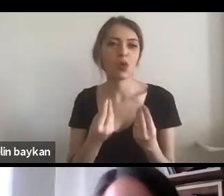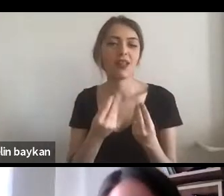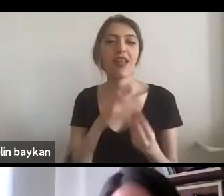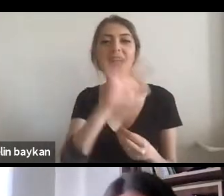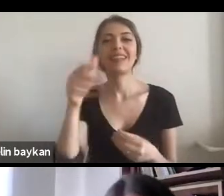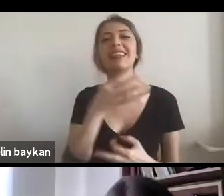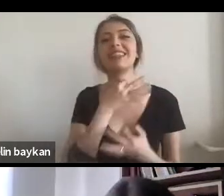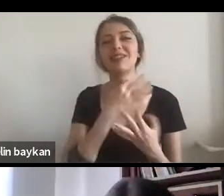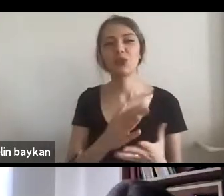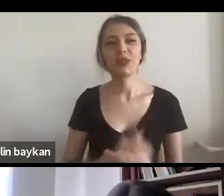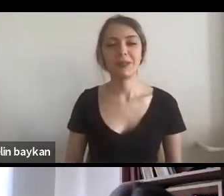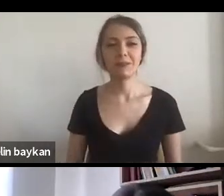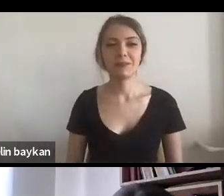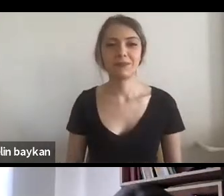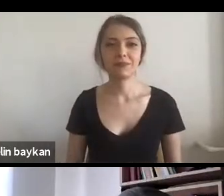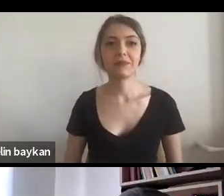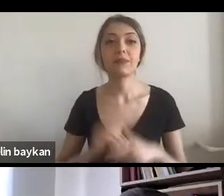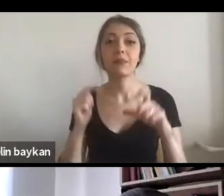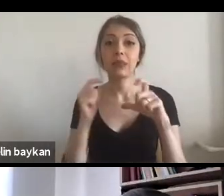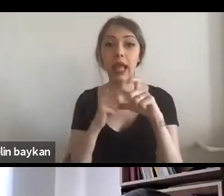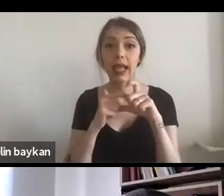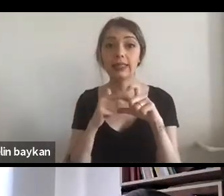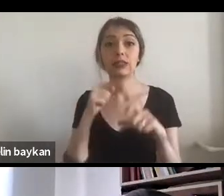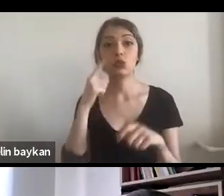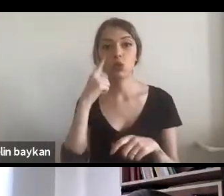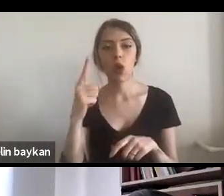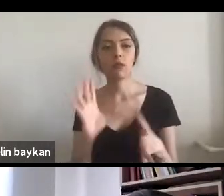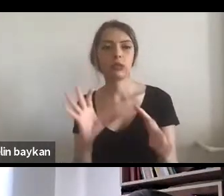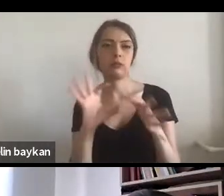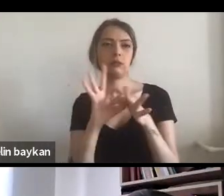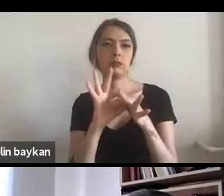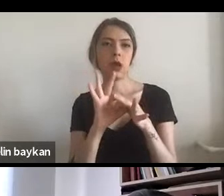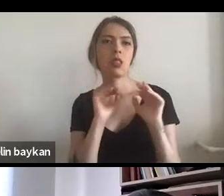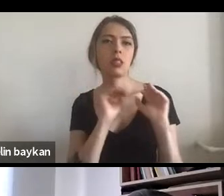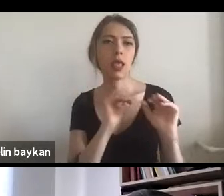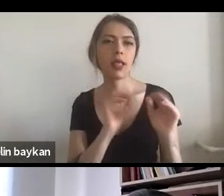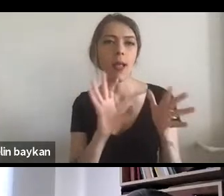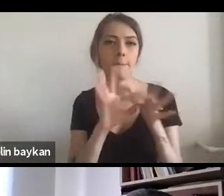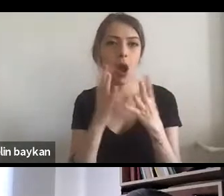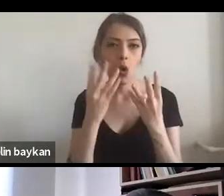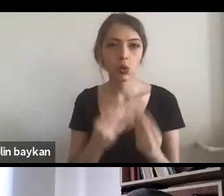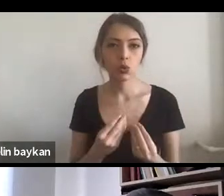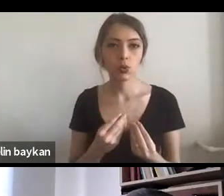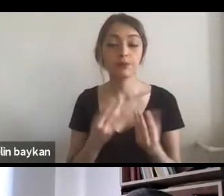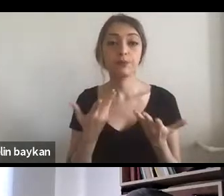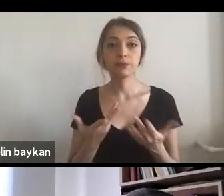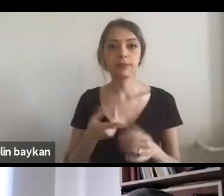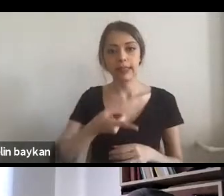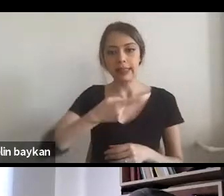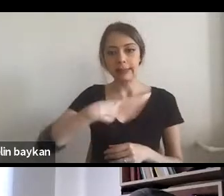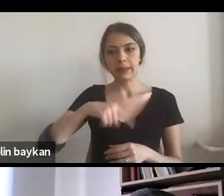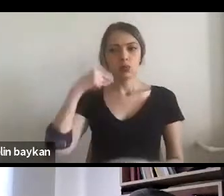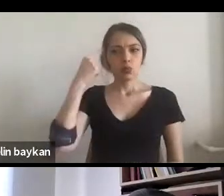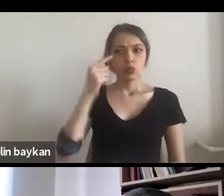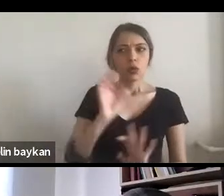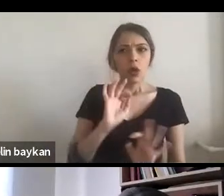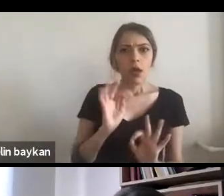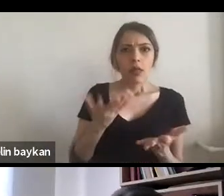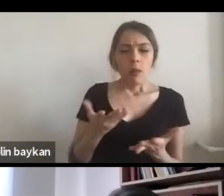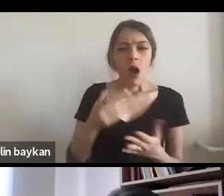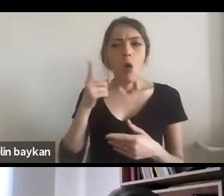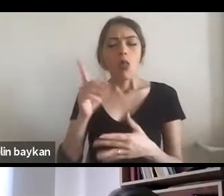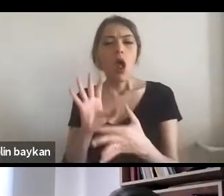istiyorum. Etkinizle olan iletişimimiz sonucunda aslında olayın bizim düşündüğümüzden biraz farklı olduğunu anladık.